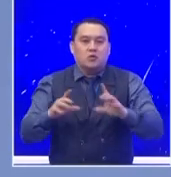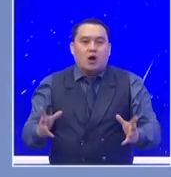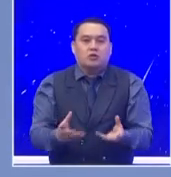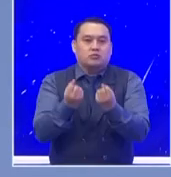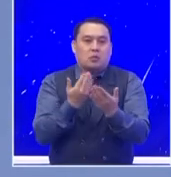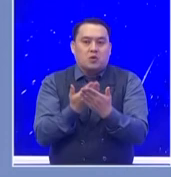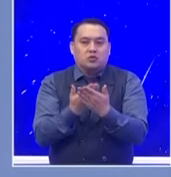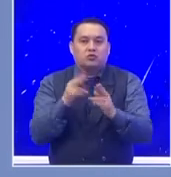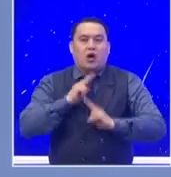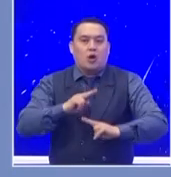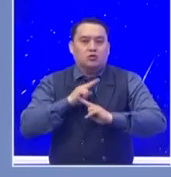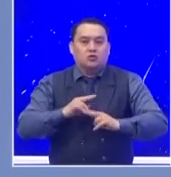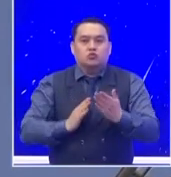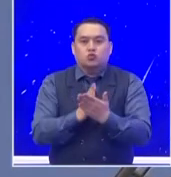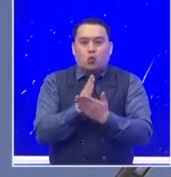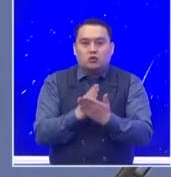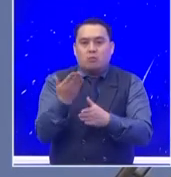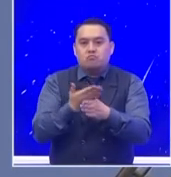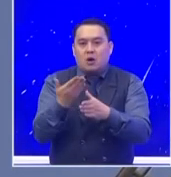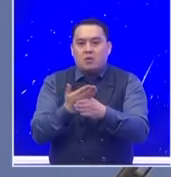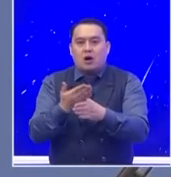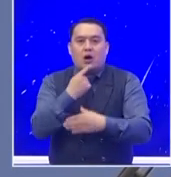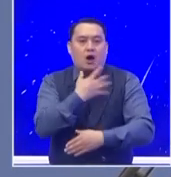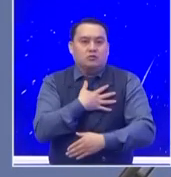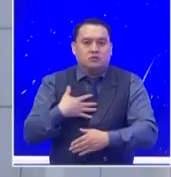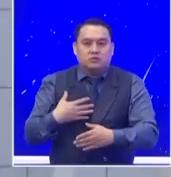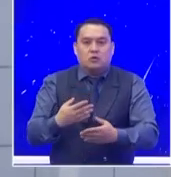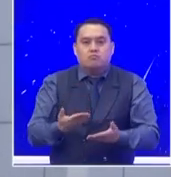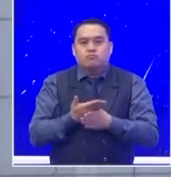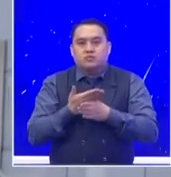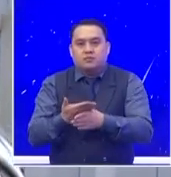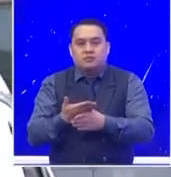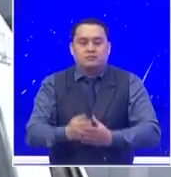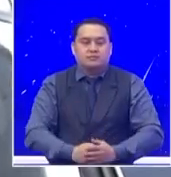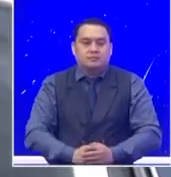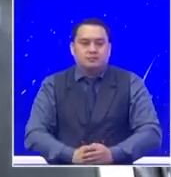на месте. Сотрудники пожарной службы помогают пострадавшим спуститься.